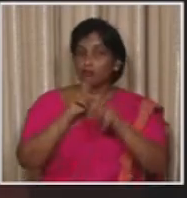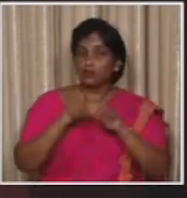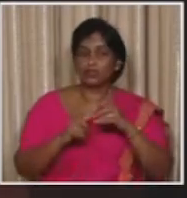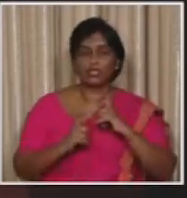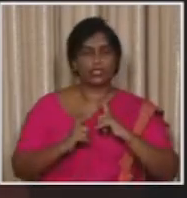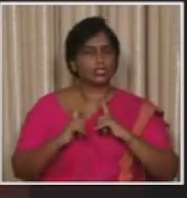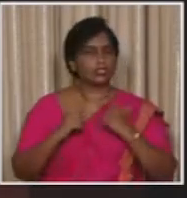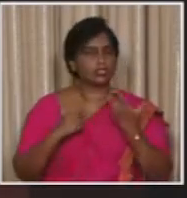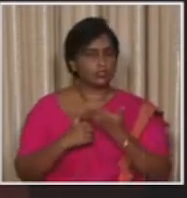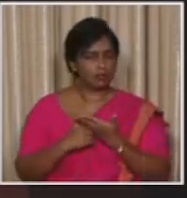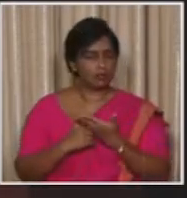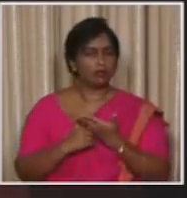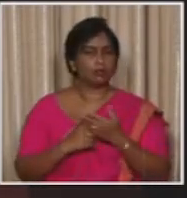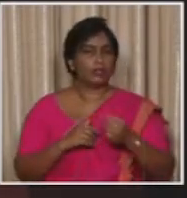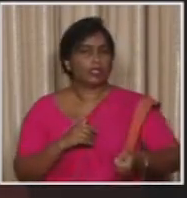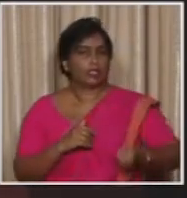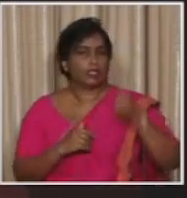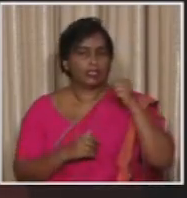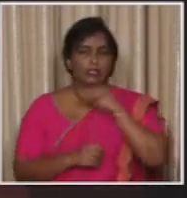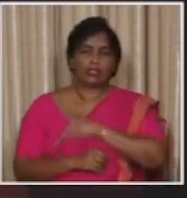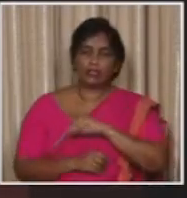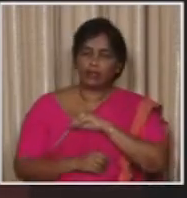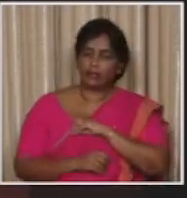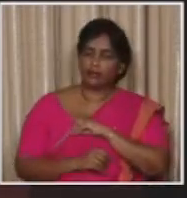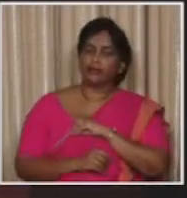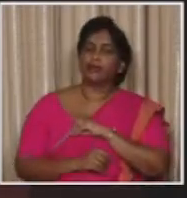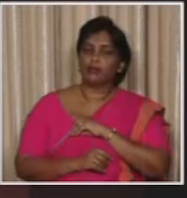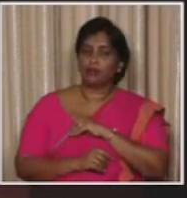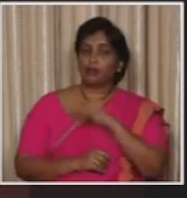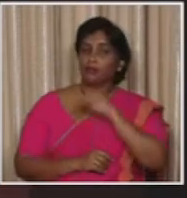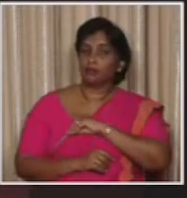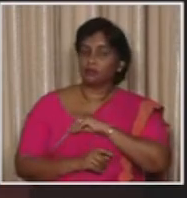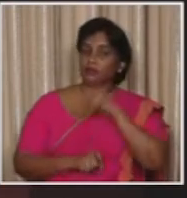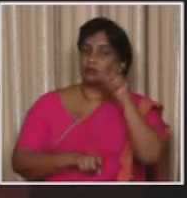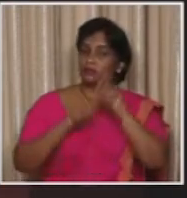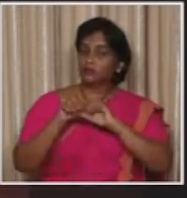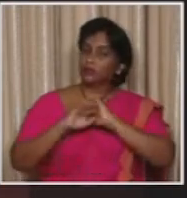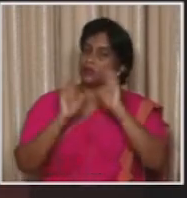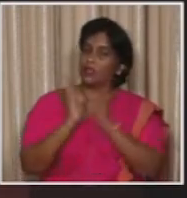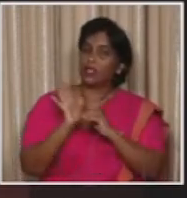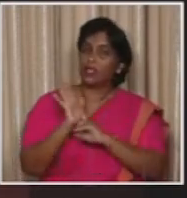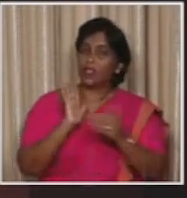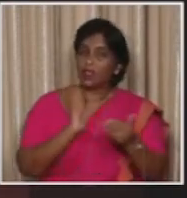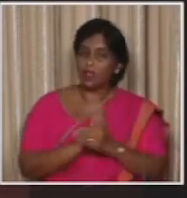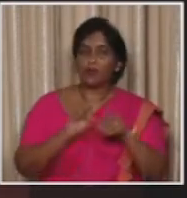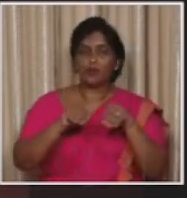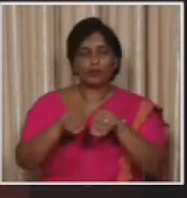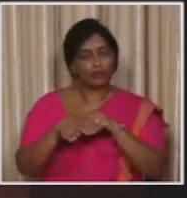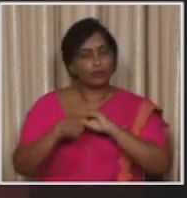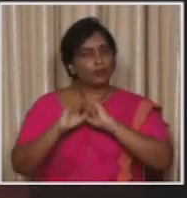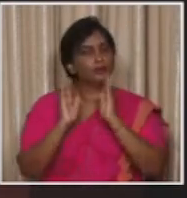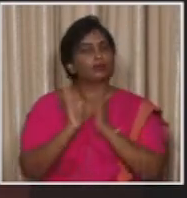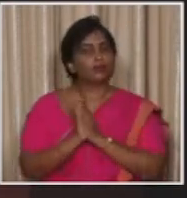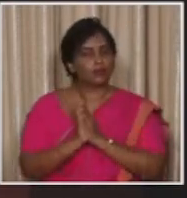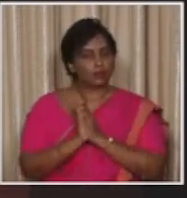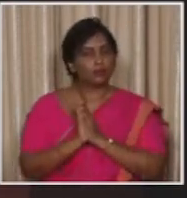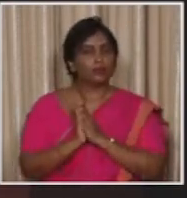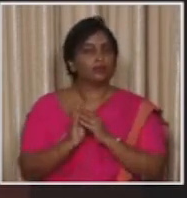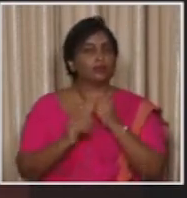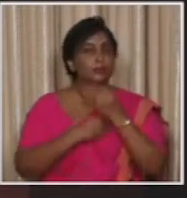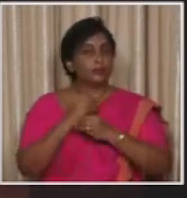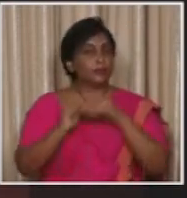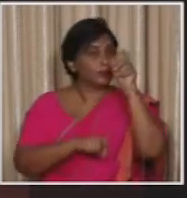ජීවිත ත්‍රිරෝධ රත රියදුරාගේ කුලීකරුවගේ කම්කරුවගේ ගොවියගේ දීවරයාගේ